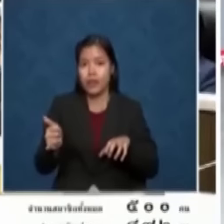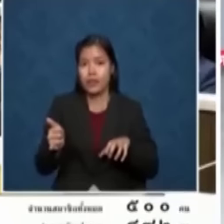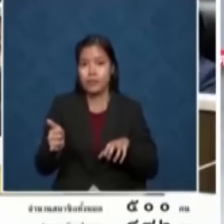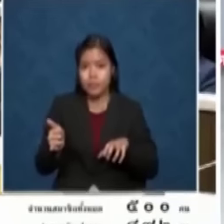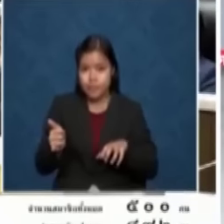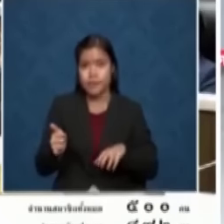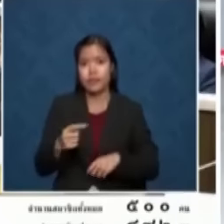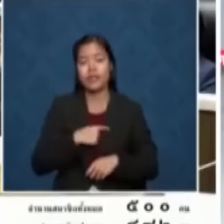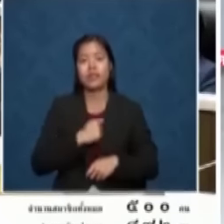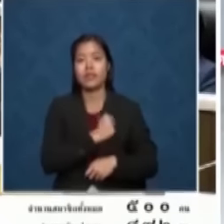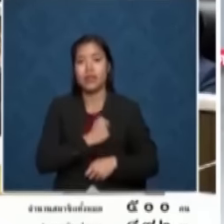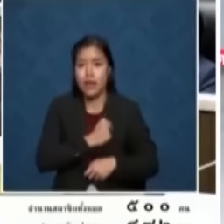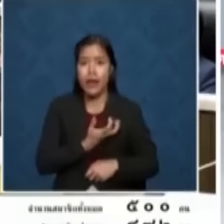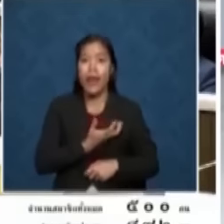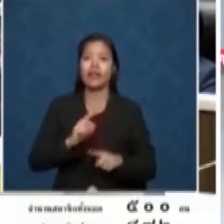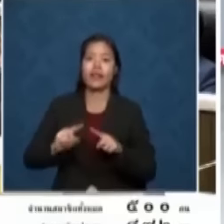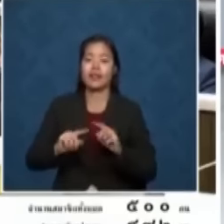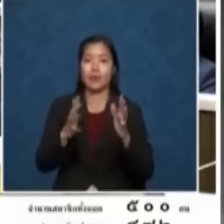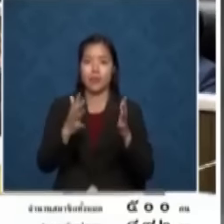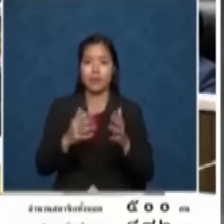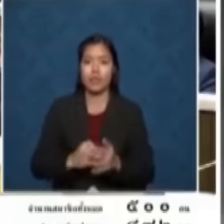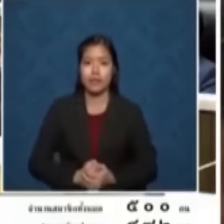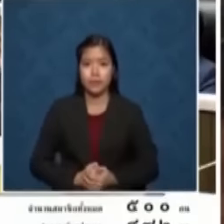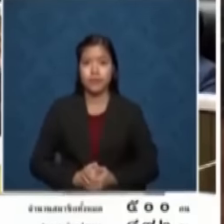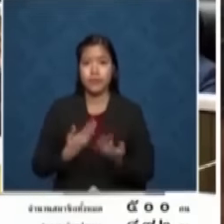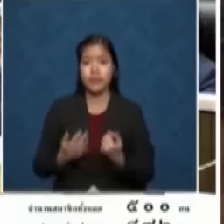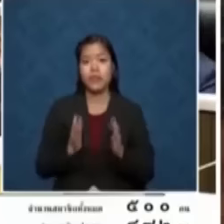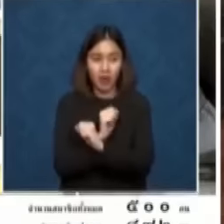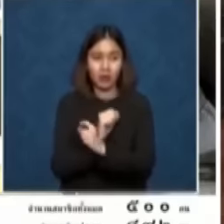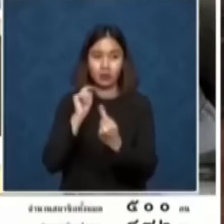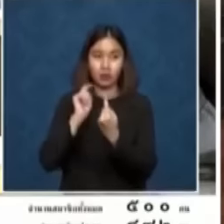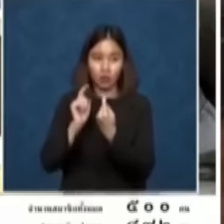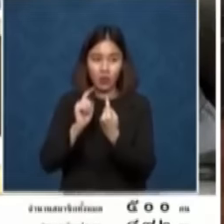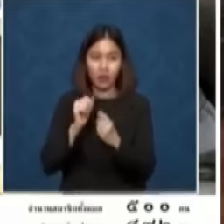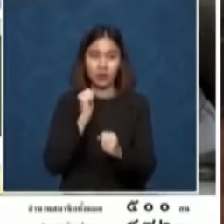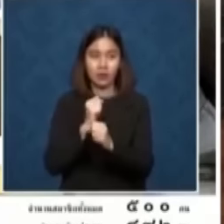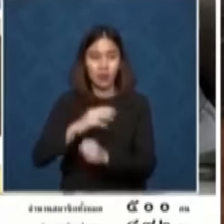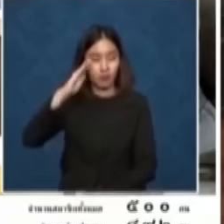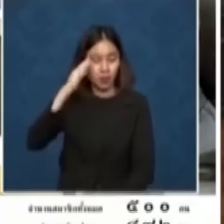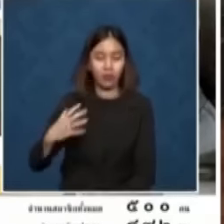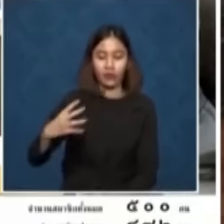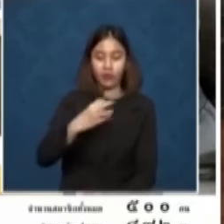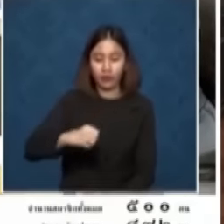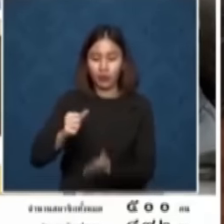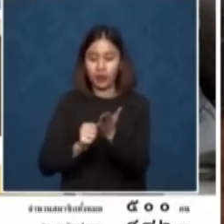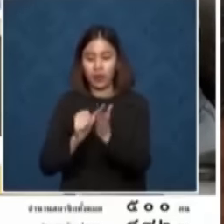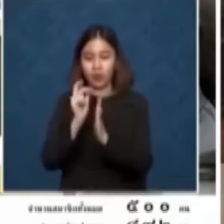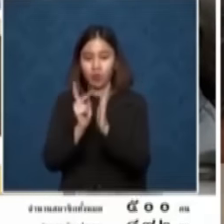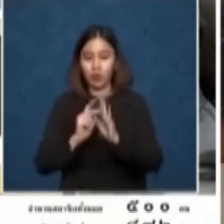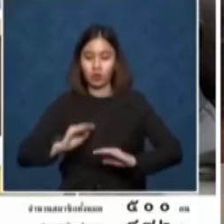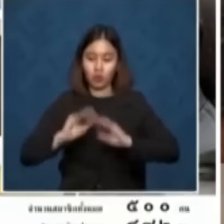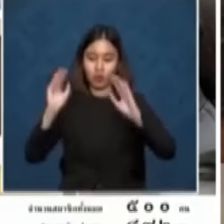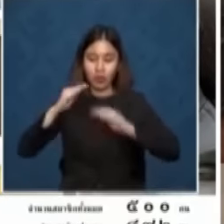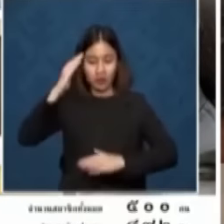ได้วินิจฉัยออกมาแล้วว่าก้าวไกลนะฮะกระทำการเข้าไขล้มล้างการปกครองเพราะนโยบายหาเสียงแก้ไขยกเลิกมาตรา